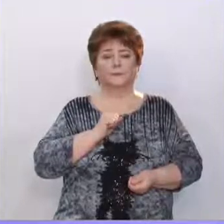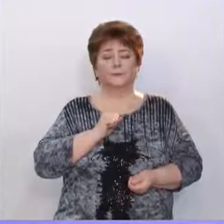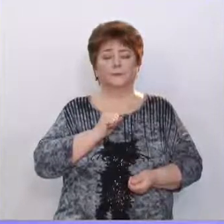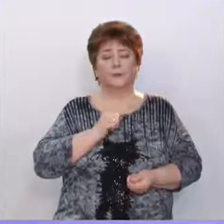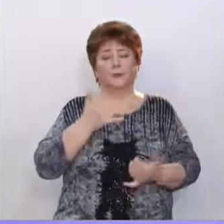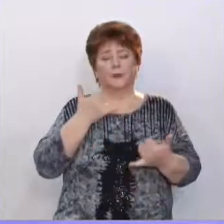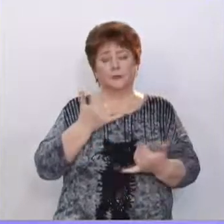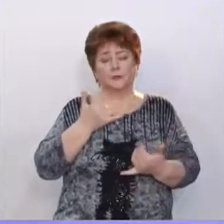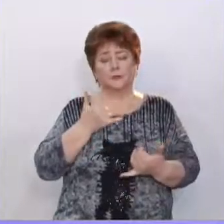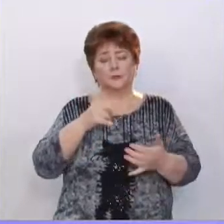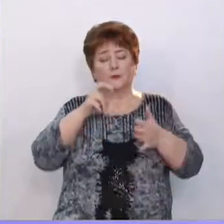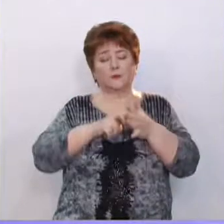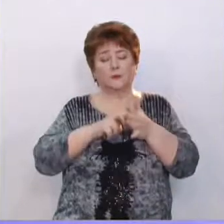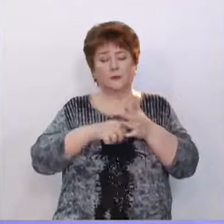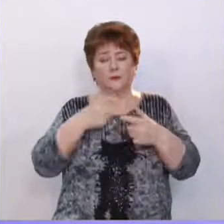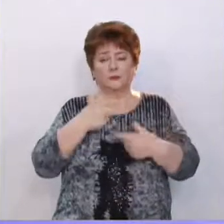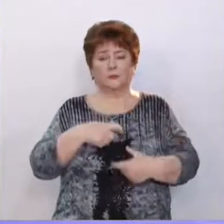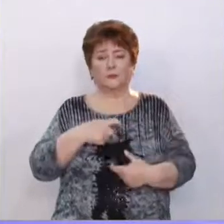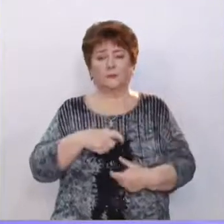А теперь проверьте себя.